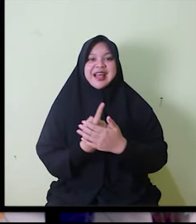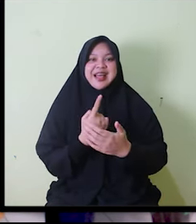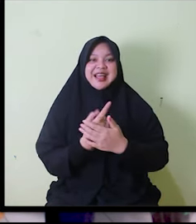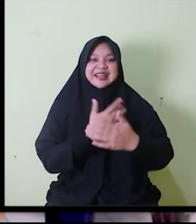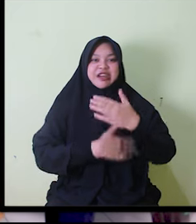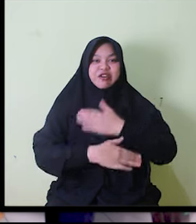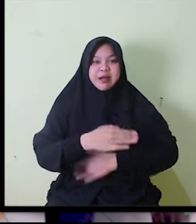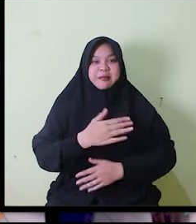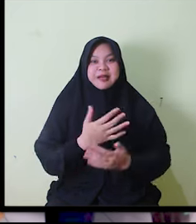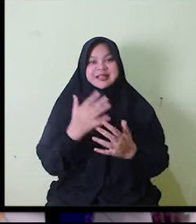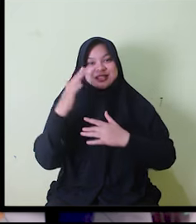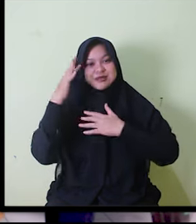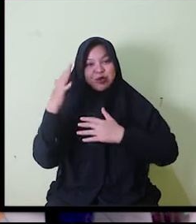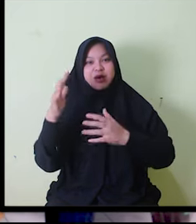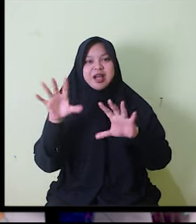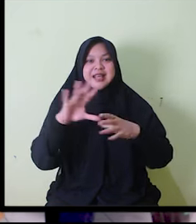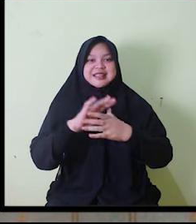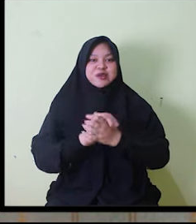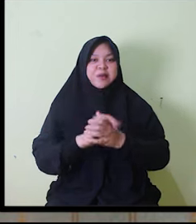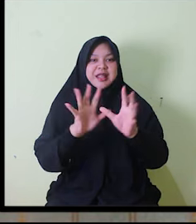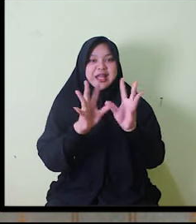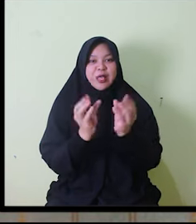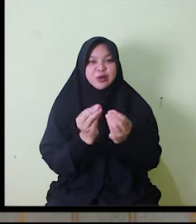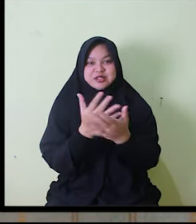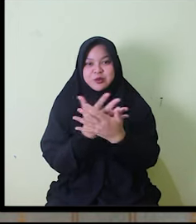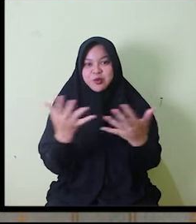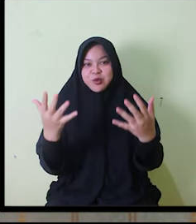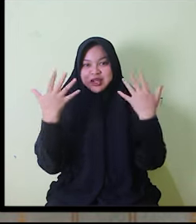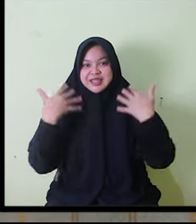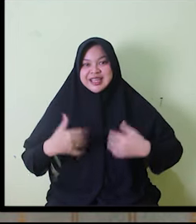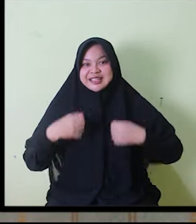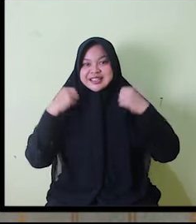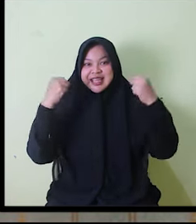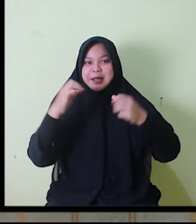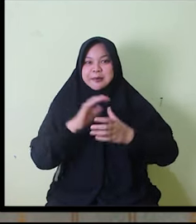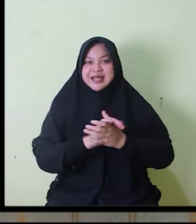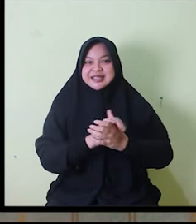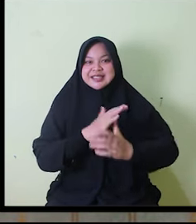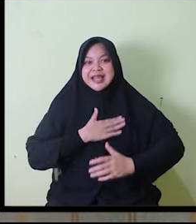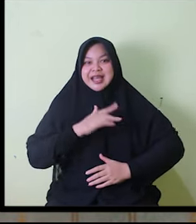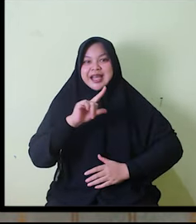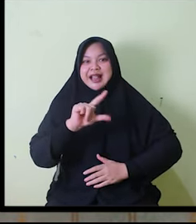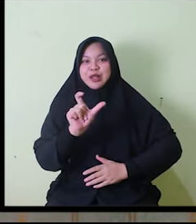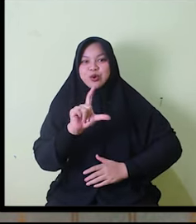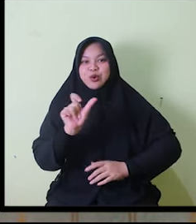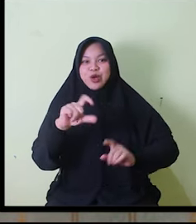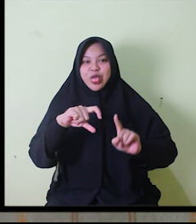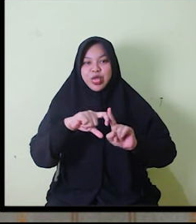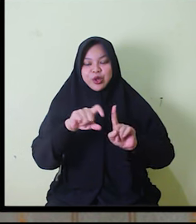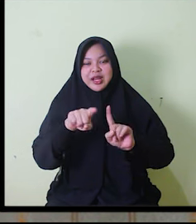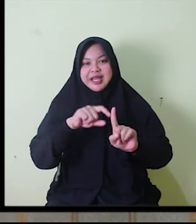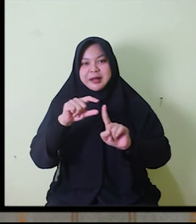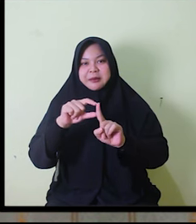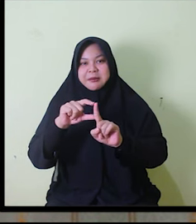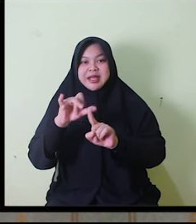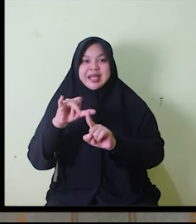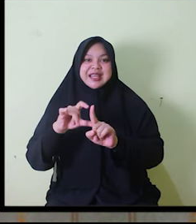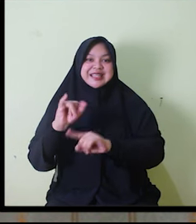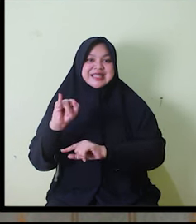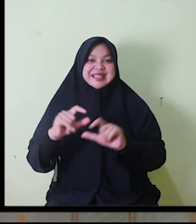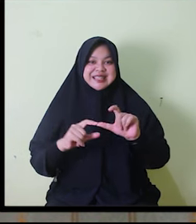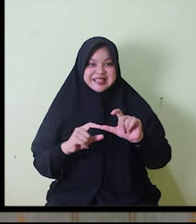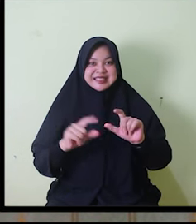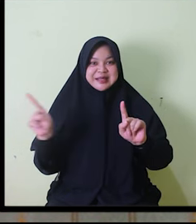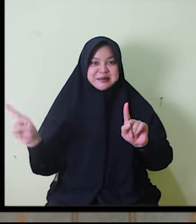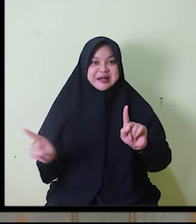keadaan sehat walafiat perkenalkan saya Lulu ariantini dari ppdis yang akan membersamai sobat inklusi sekalian selama podcast